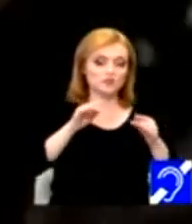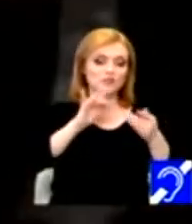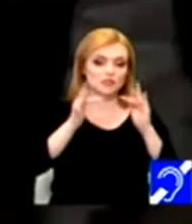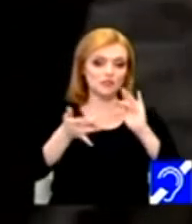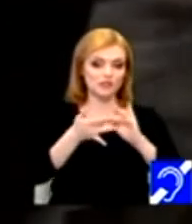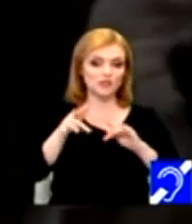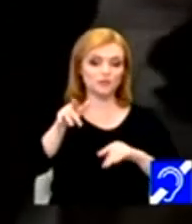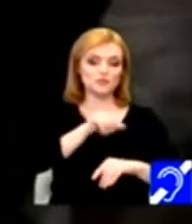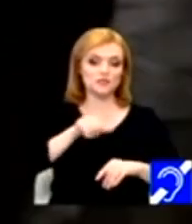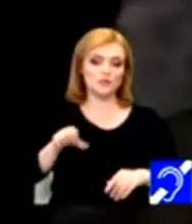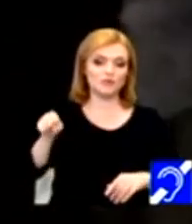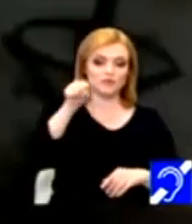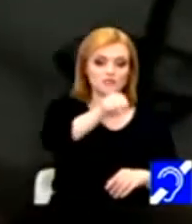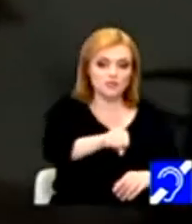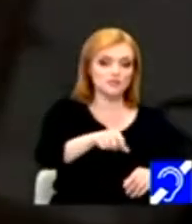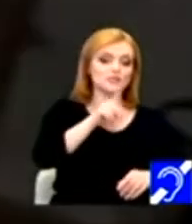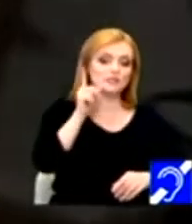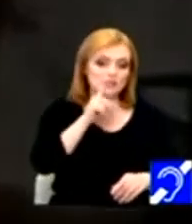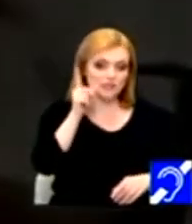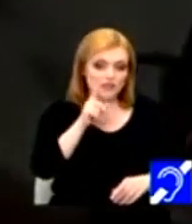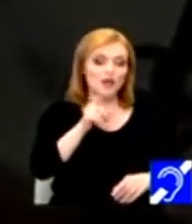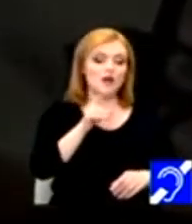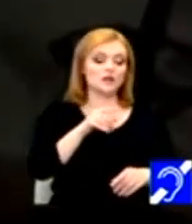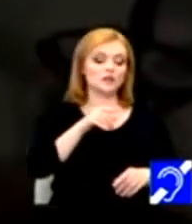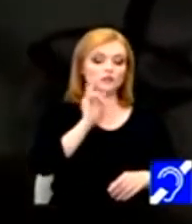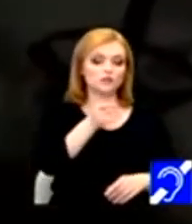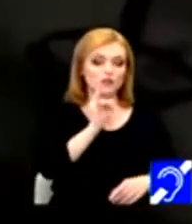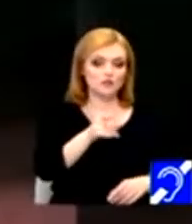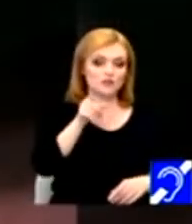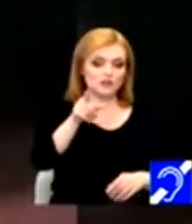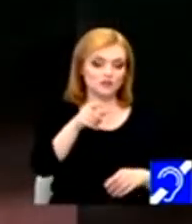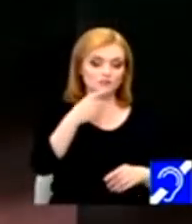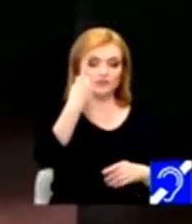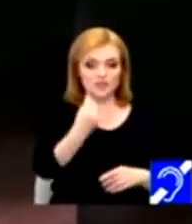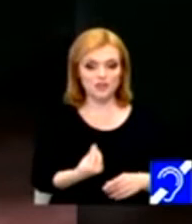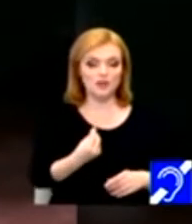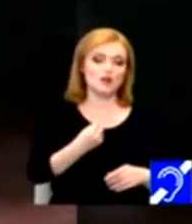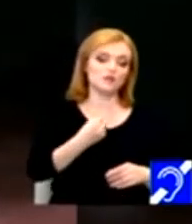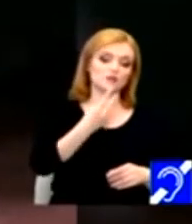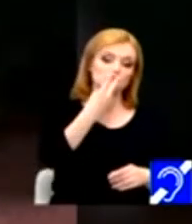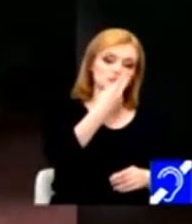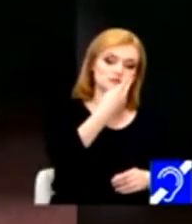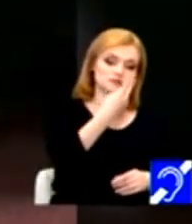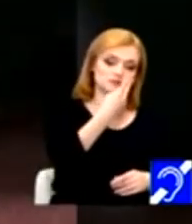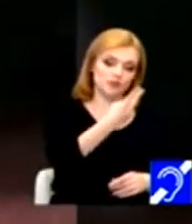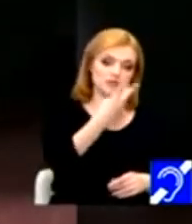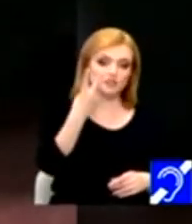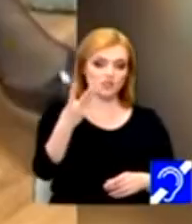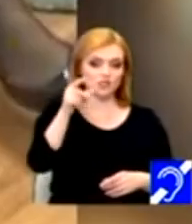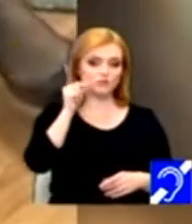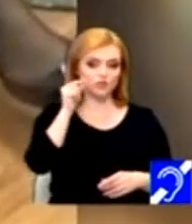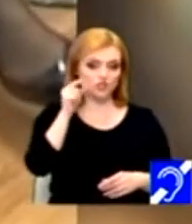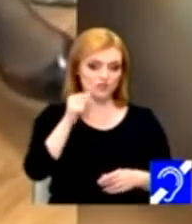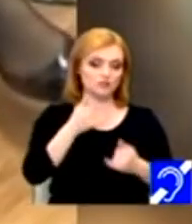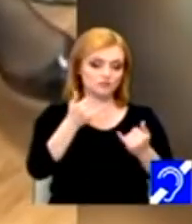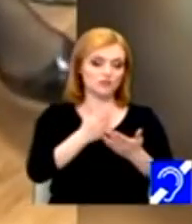fete la clienți cu un taxi. Minorele se întâlneau cu câte 2 sau 3 bărbați pe zi, contra sume de 800 de lei, dar nu primeau decât o